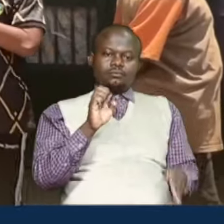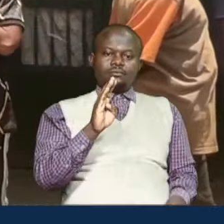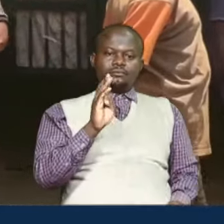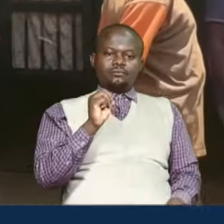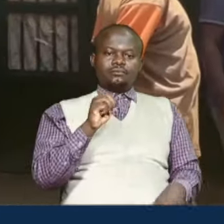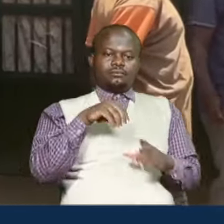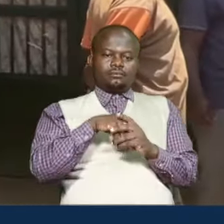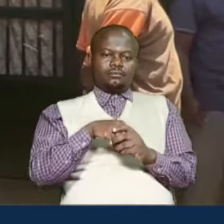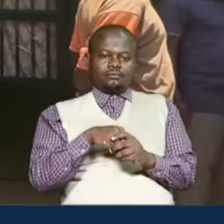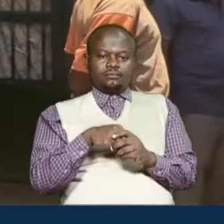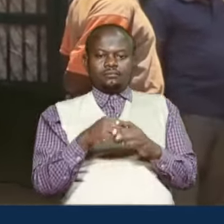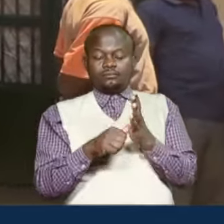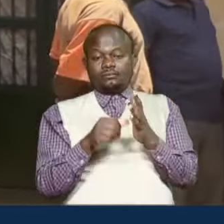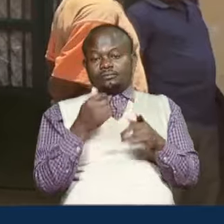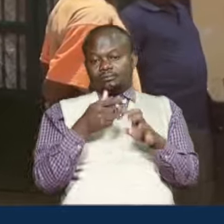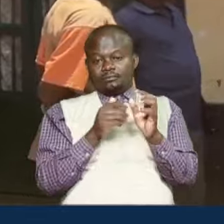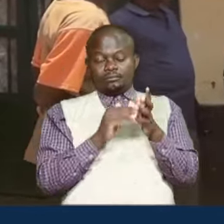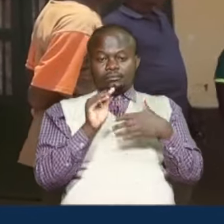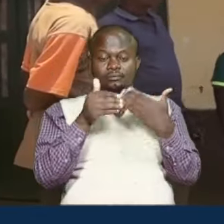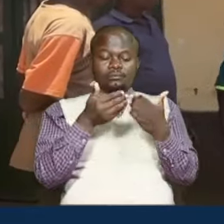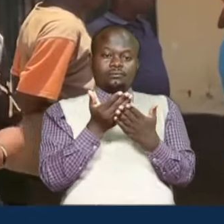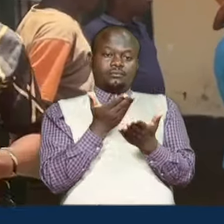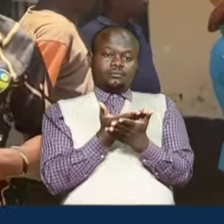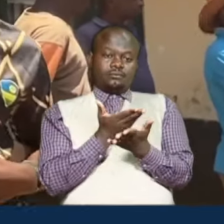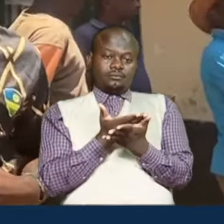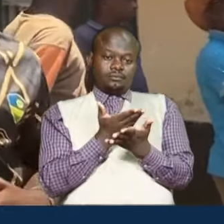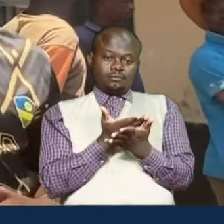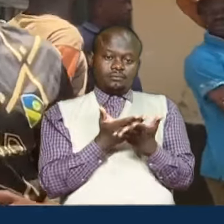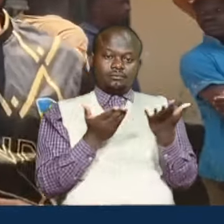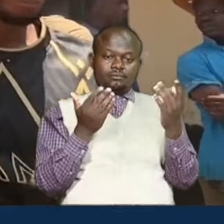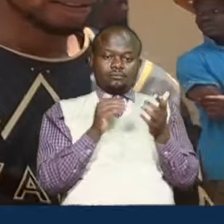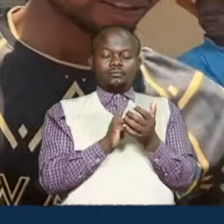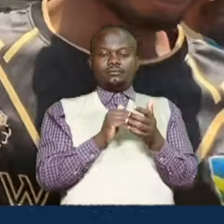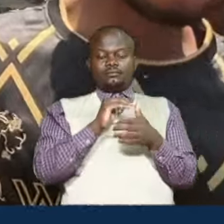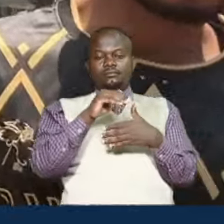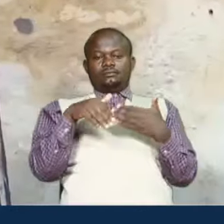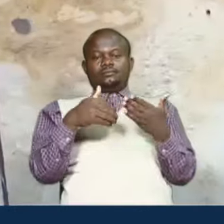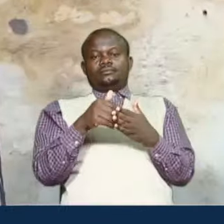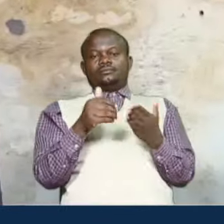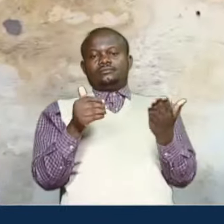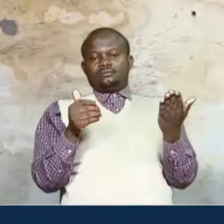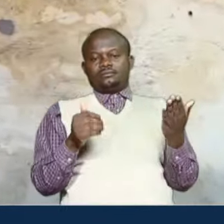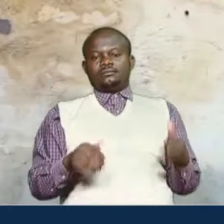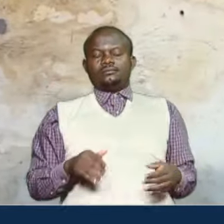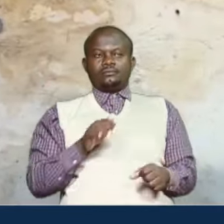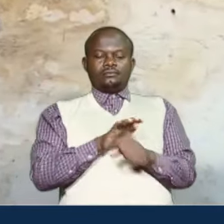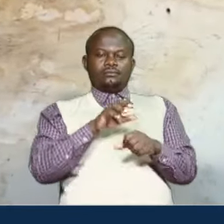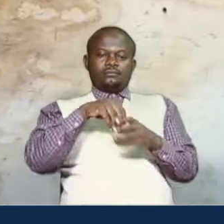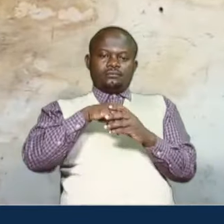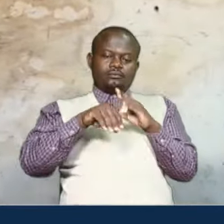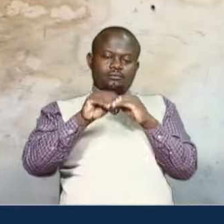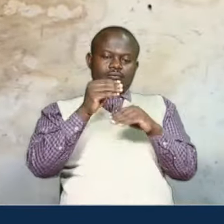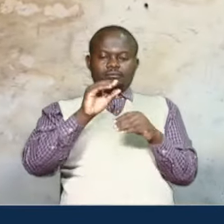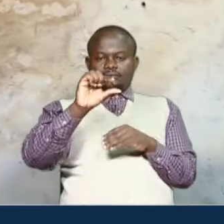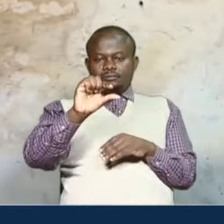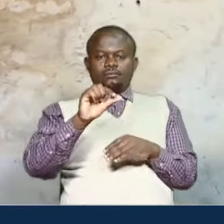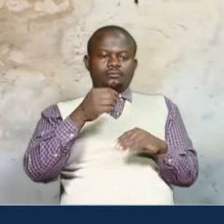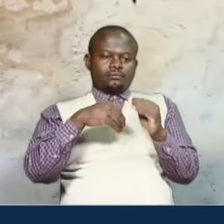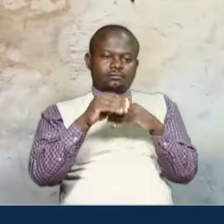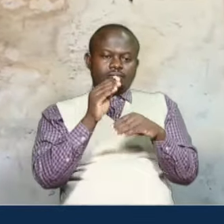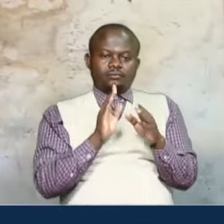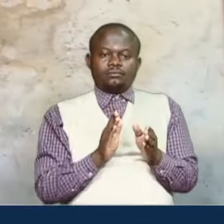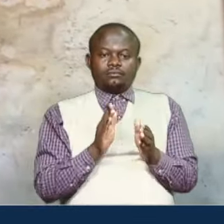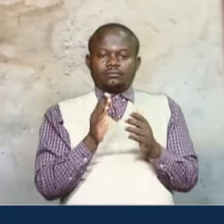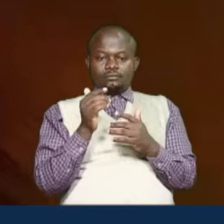cyo cyabiteye, ahubwo baje gusa bahano ariko nta mahugurwa yabaye. Abenshi muri aba bacuruzi bato ni abacuruza